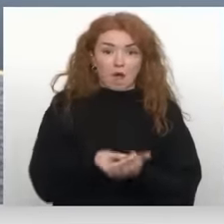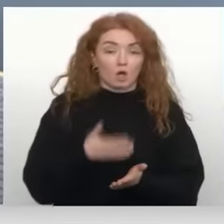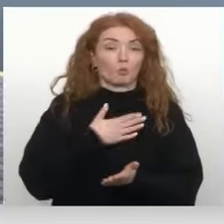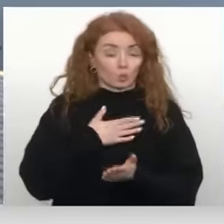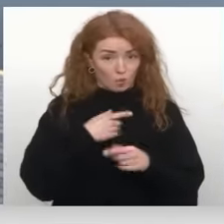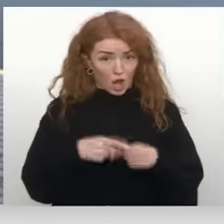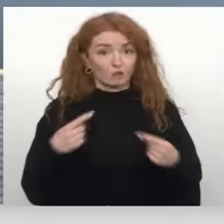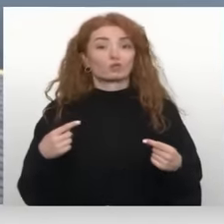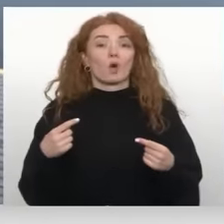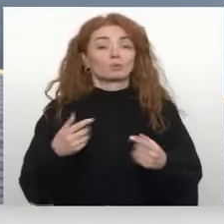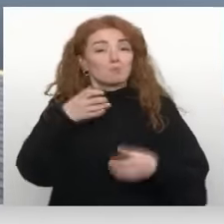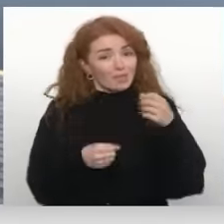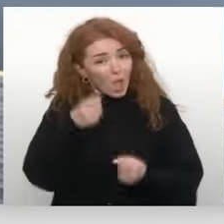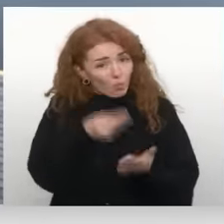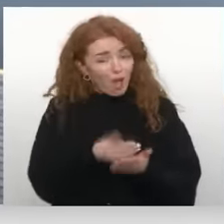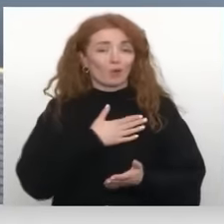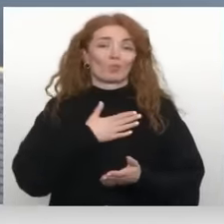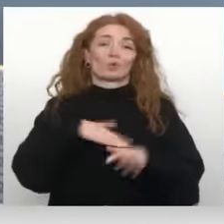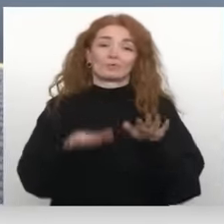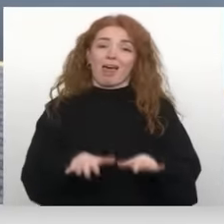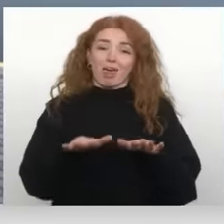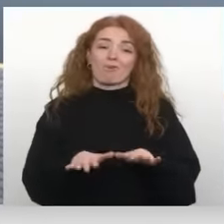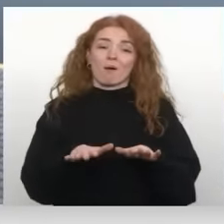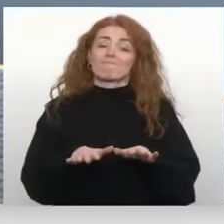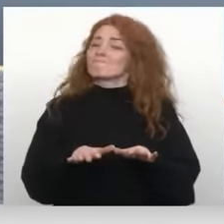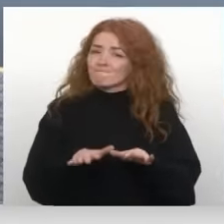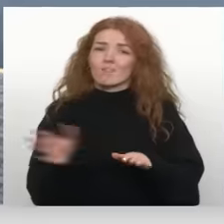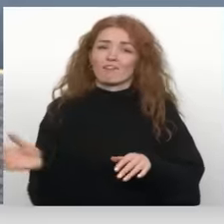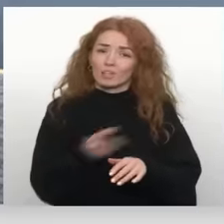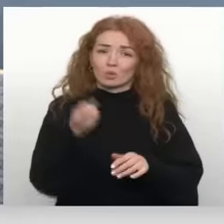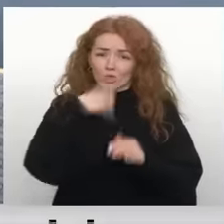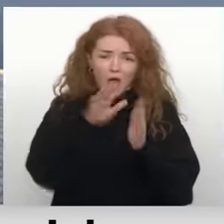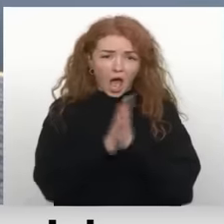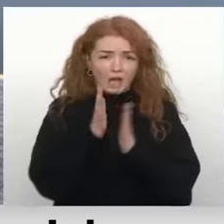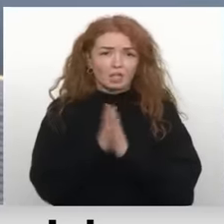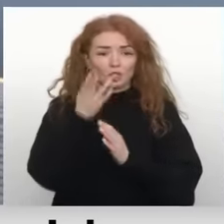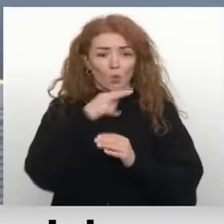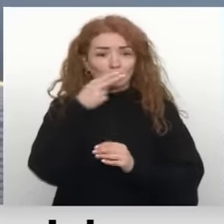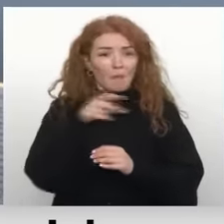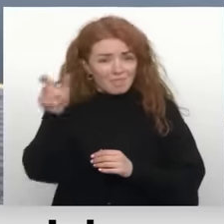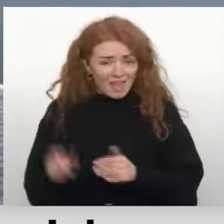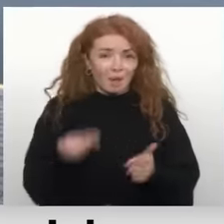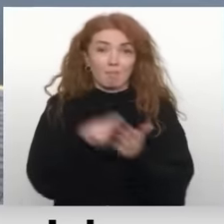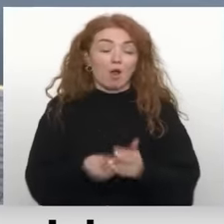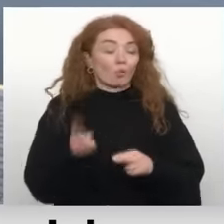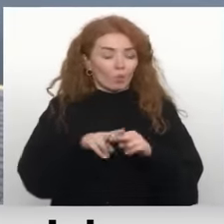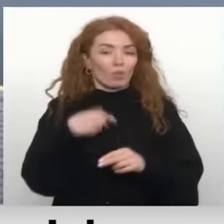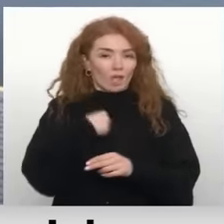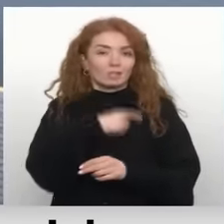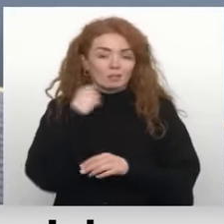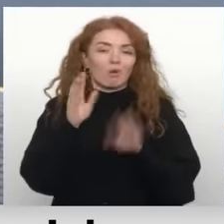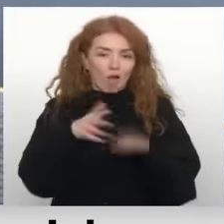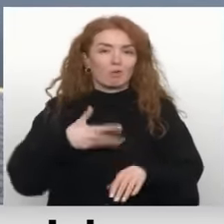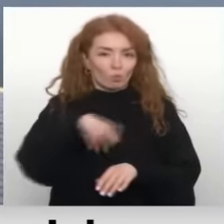vairāk, ja piemiņu pērku. No viss dārziņu spērt no zemnieka, jā. Un es gribu, lai mums